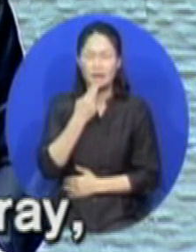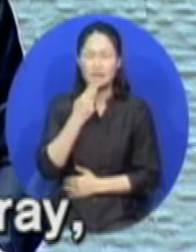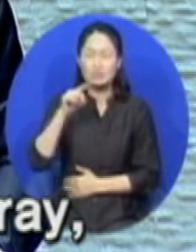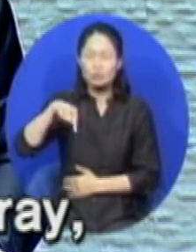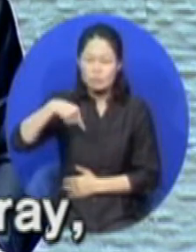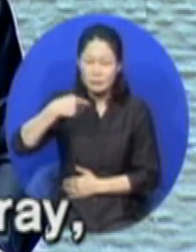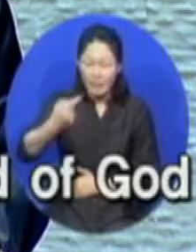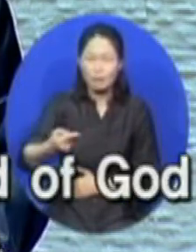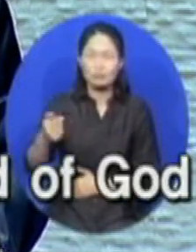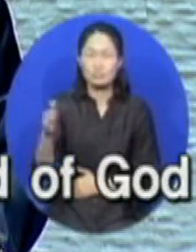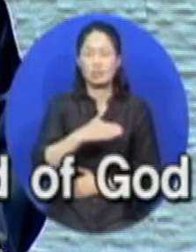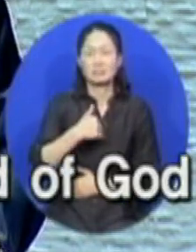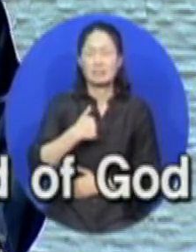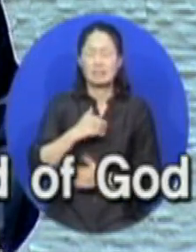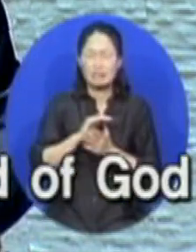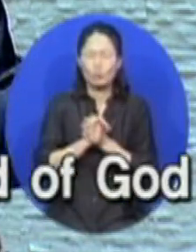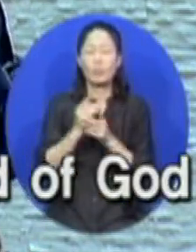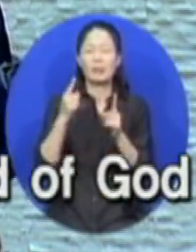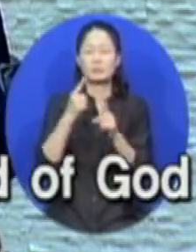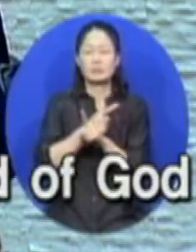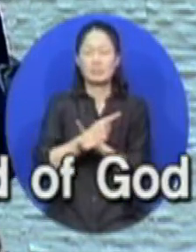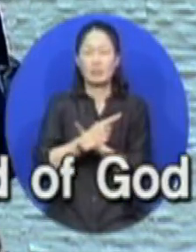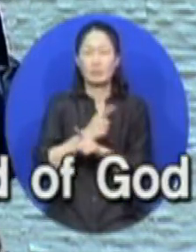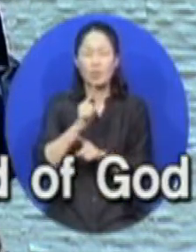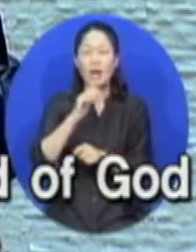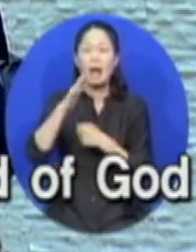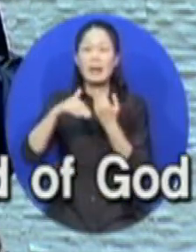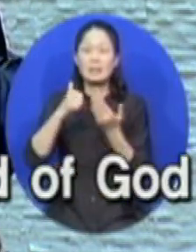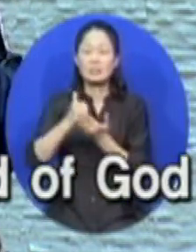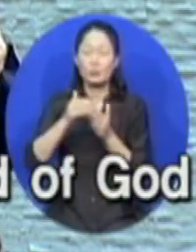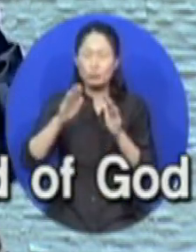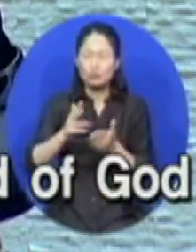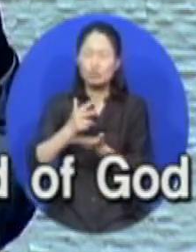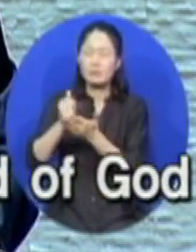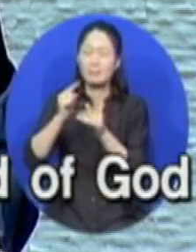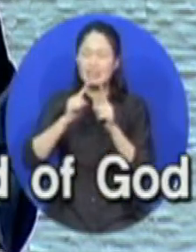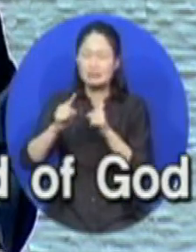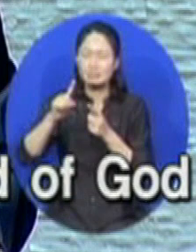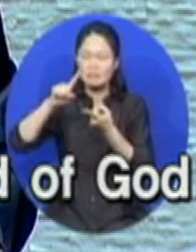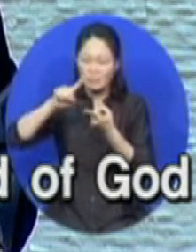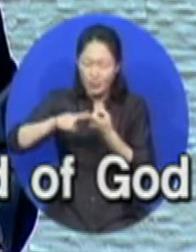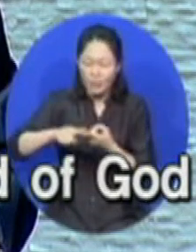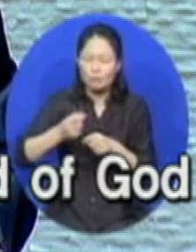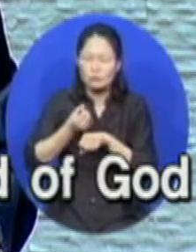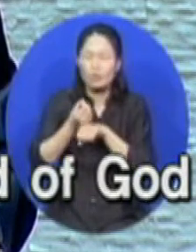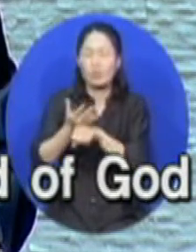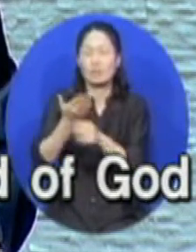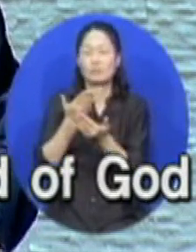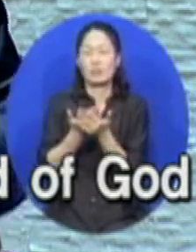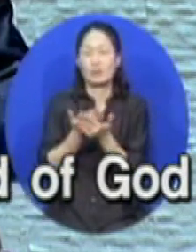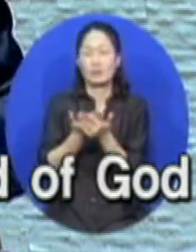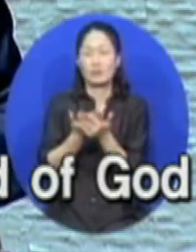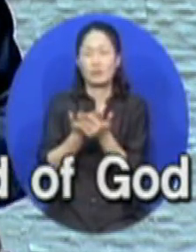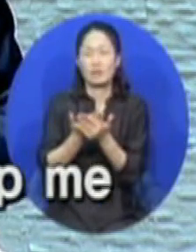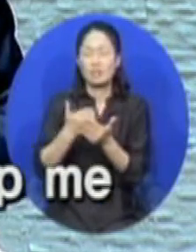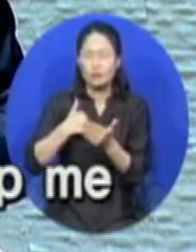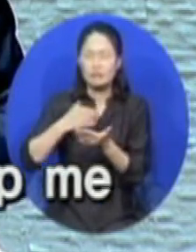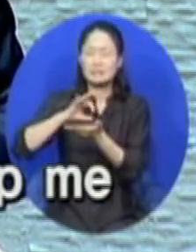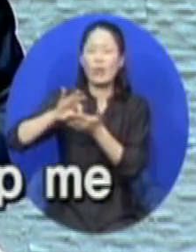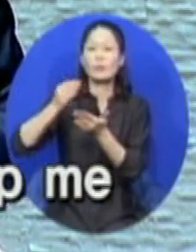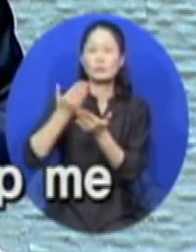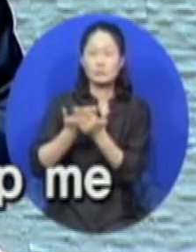바뀌었어요 하나님 오늘 주님의 말씀이 있는 그대로 증거 되기 원합니다 주님 철을